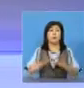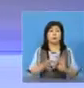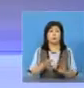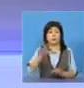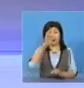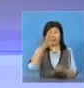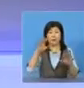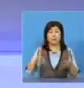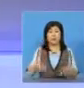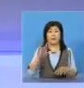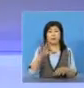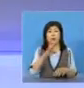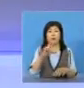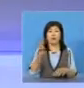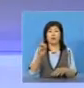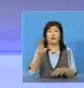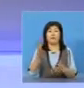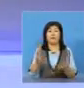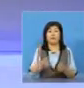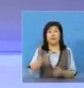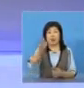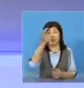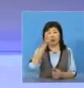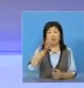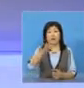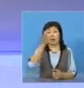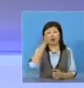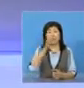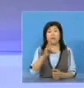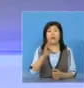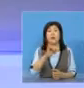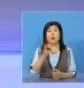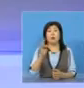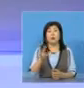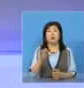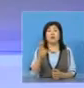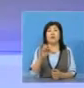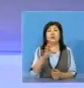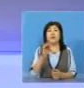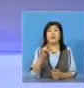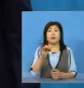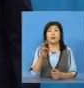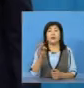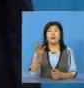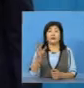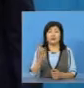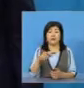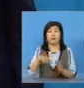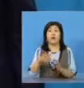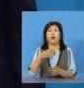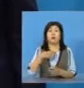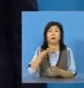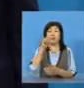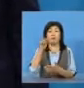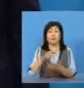Глава государства Касым-Жомарт Токаев принял академика Национальной академии наук Серикбека Даукея. В ходе встречи были обсуждены актуальные